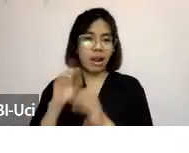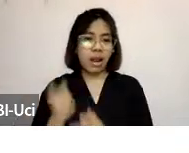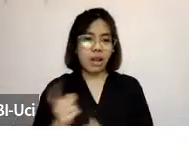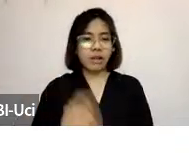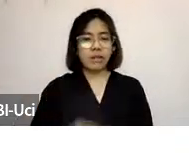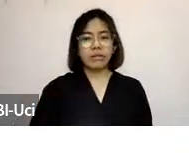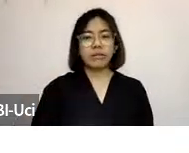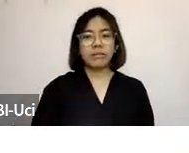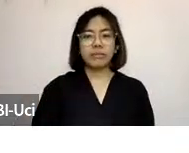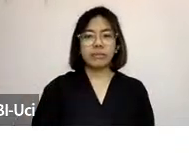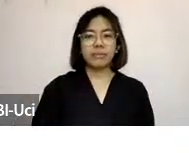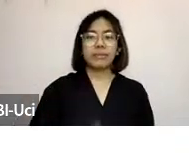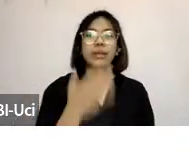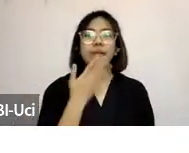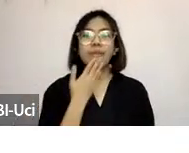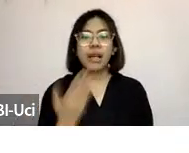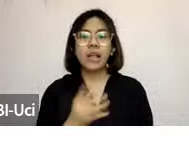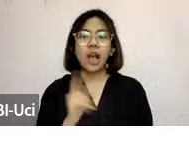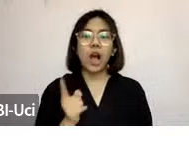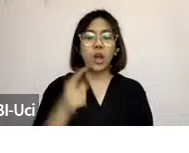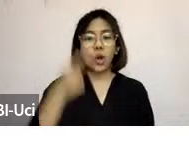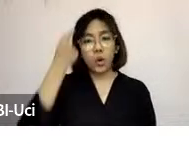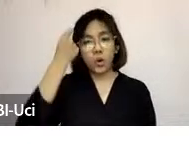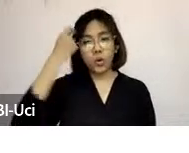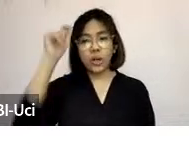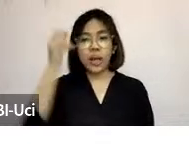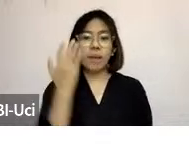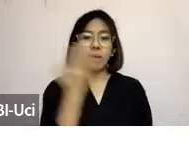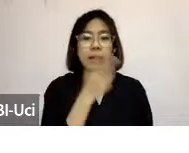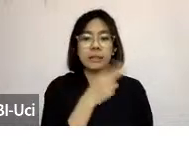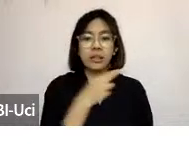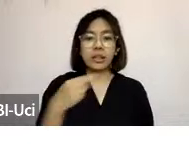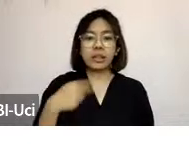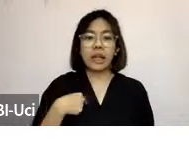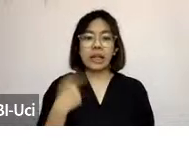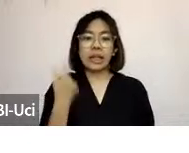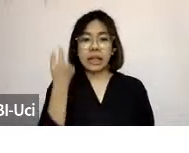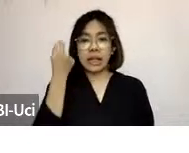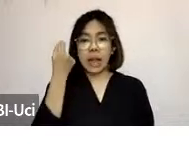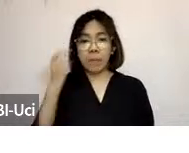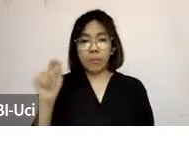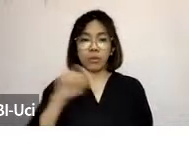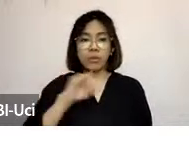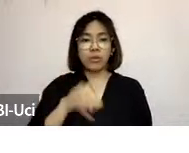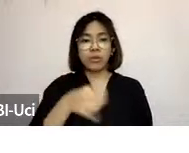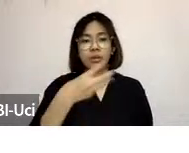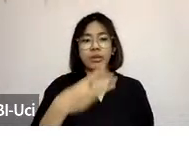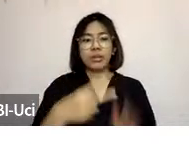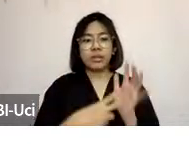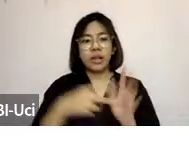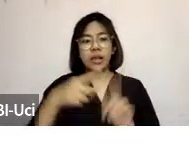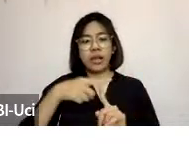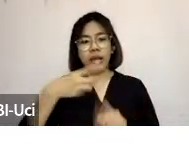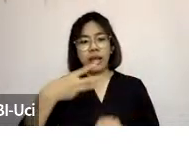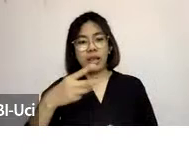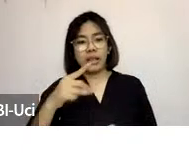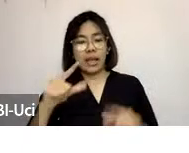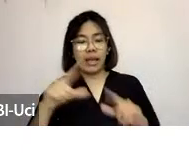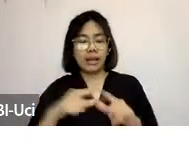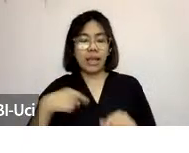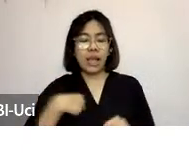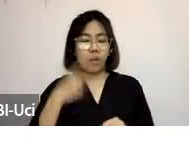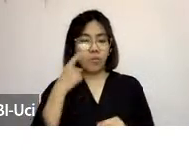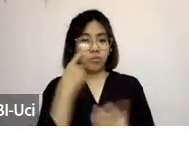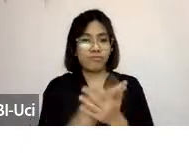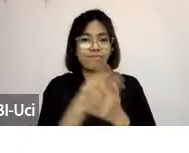awal kuliah bahasa Indonesia di kampus jentera saya selalu adegan slide ini